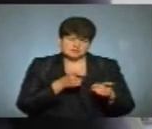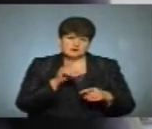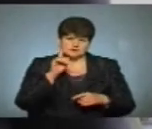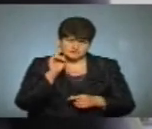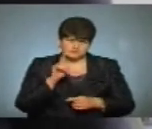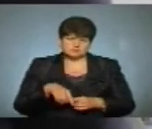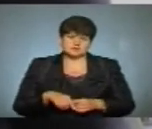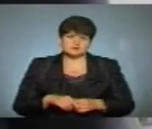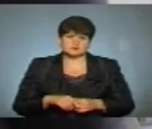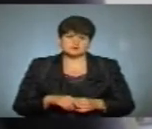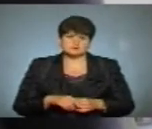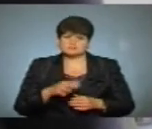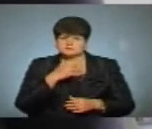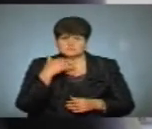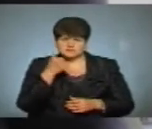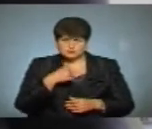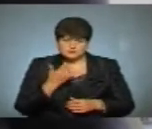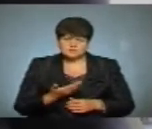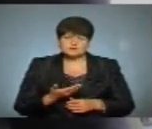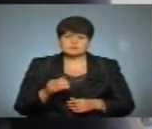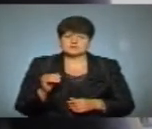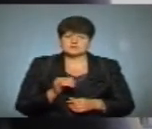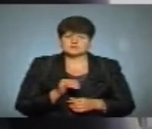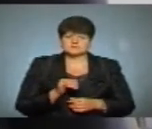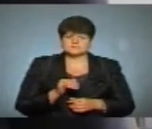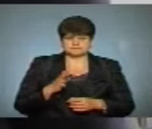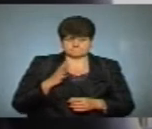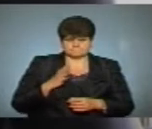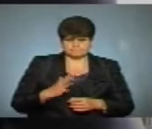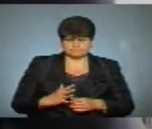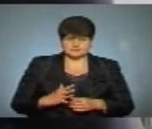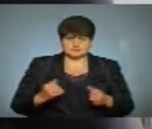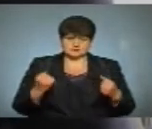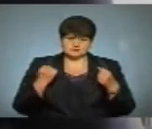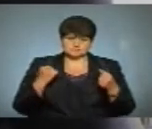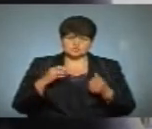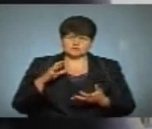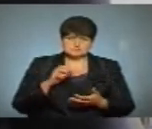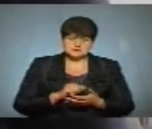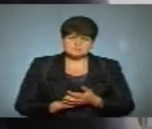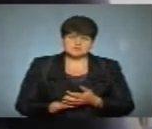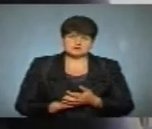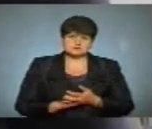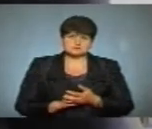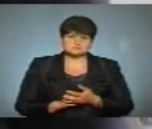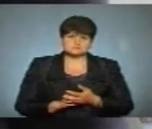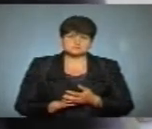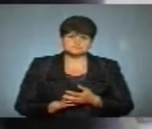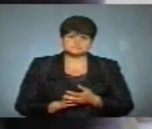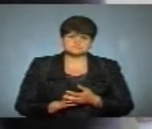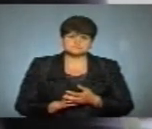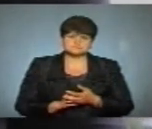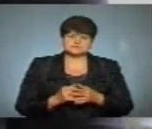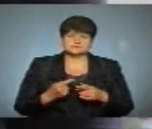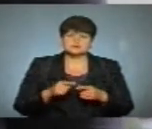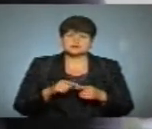вже купу років і витривала, і спортом займається. То за